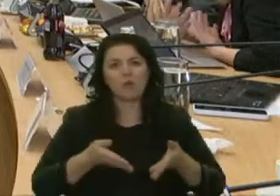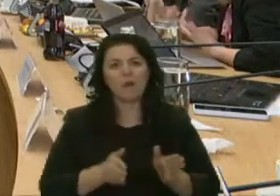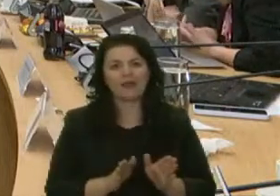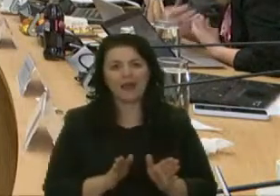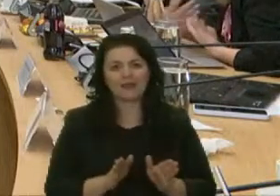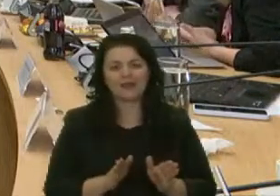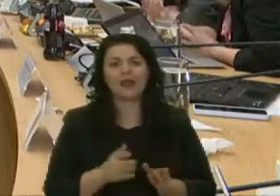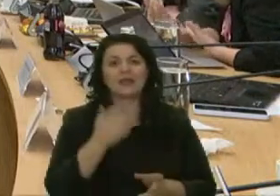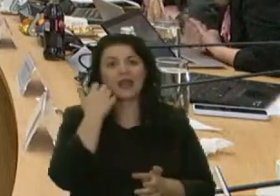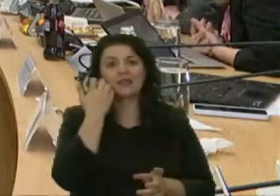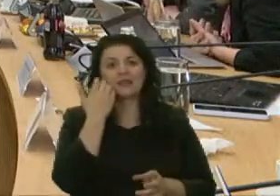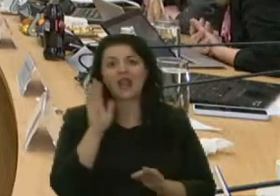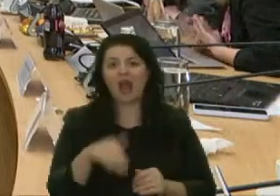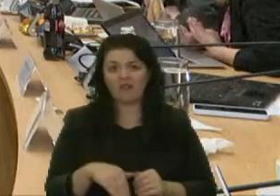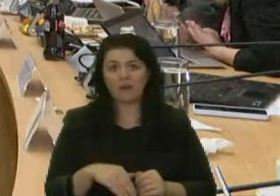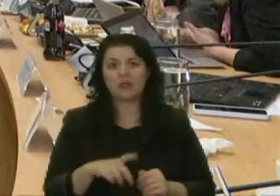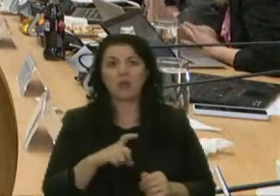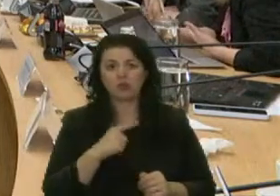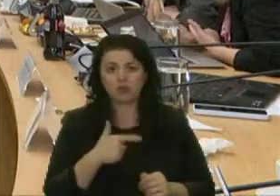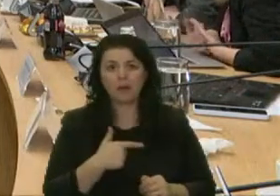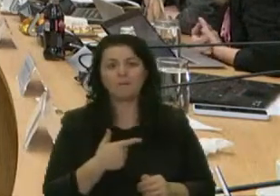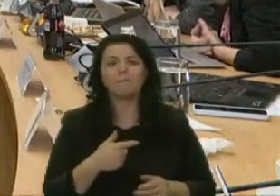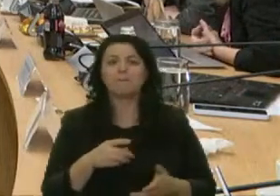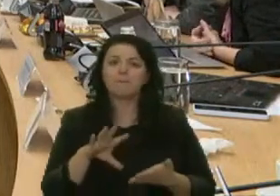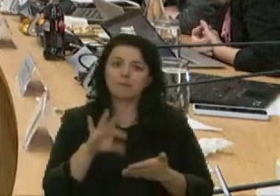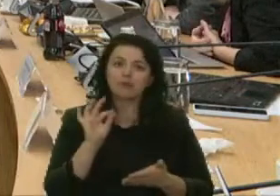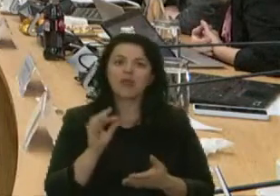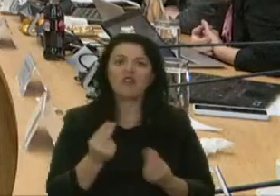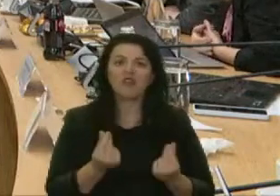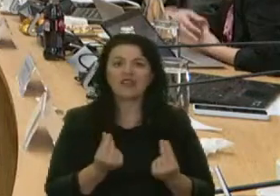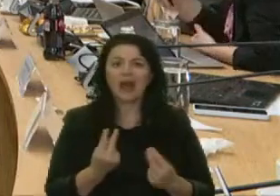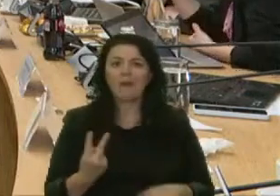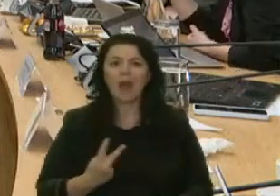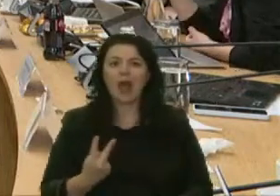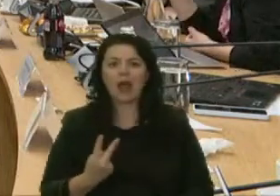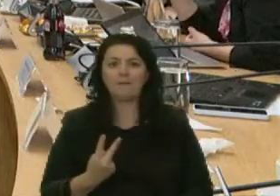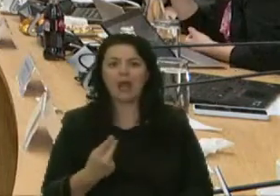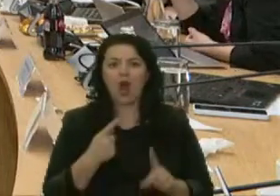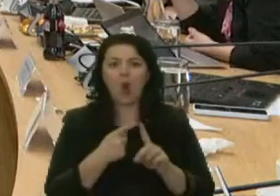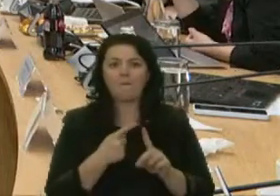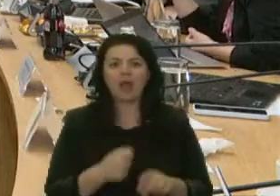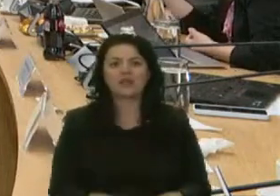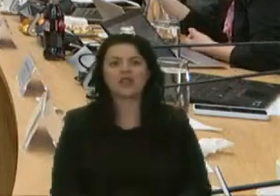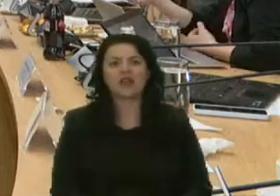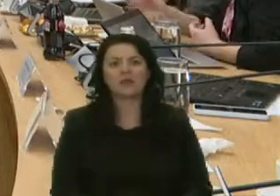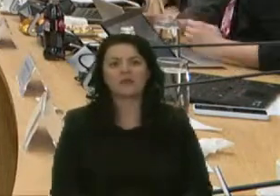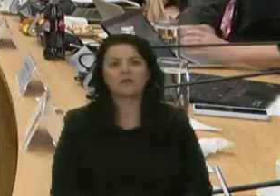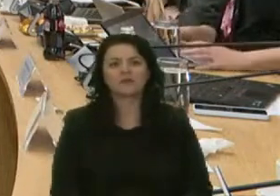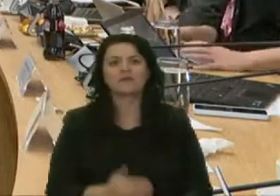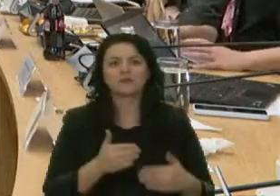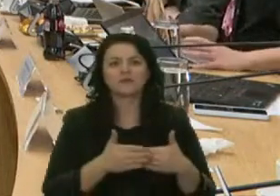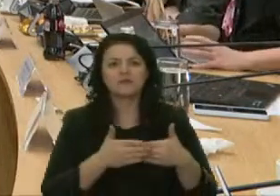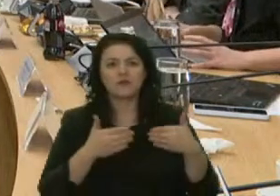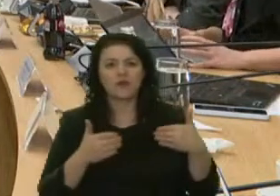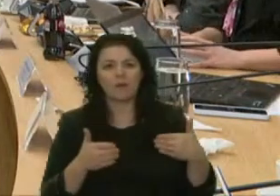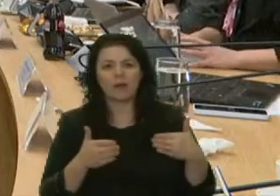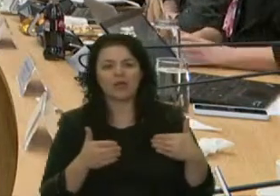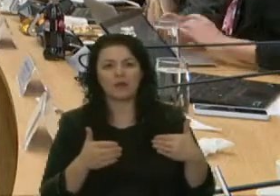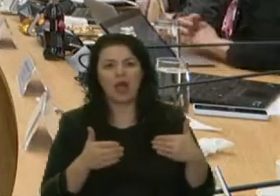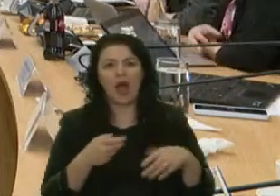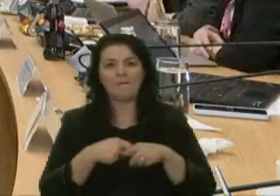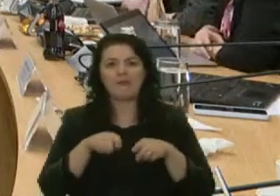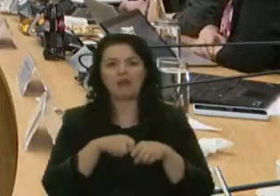atunci când îl avem să i putem da drumul și să căutăm finanțare pentru ambele obiective dar trecând mai departe la